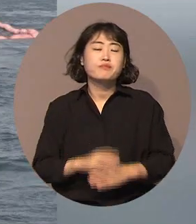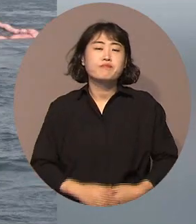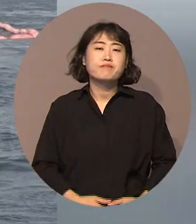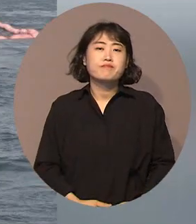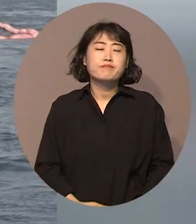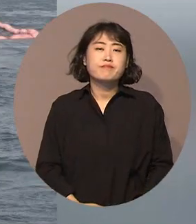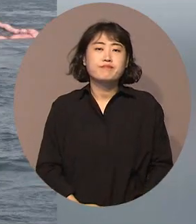예정입니다